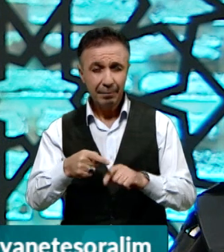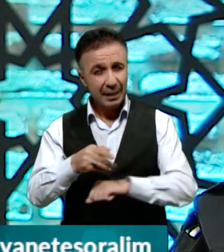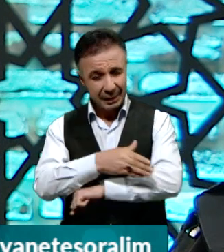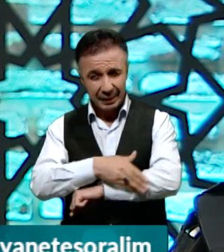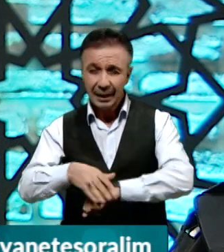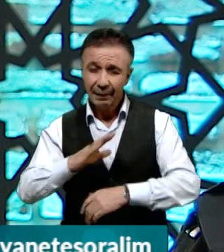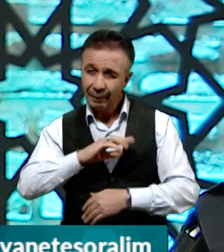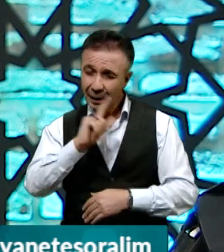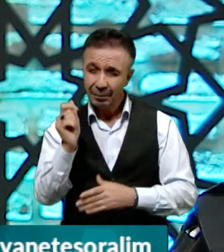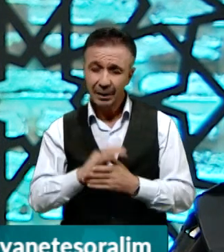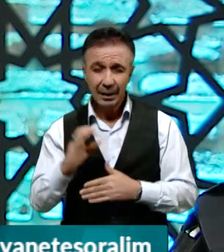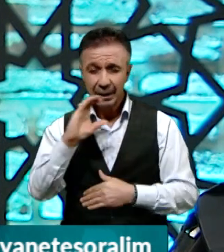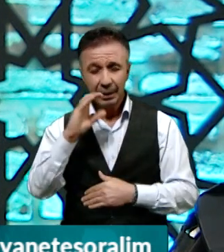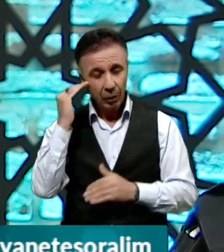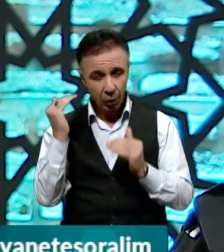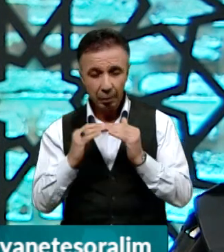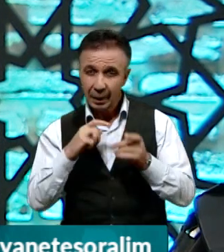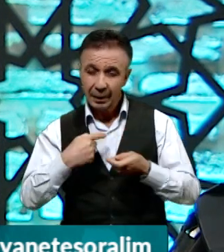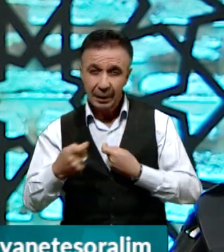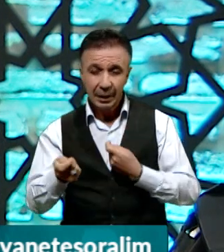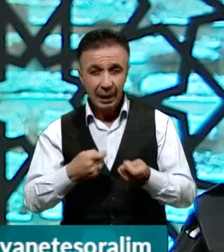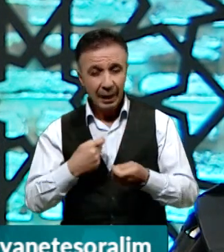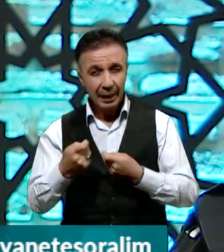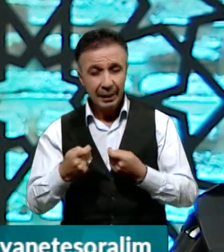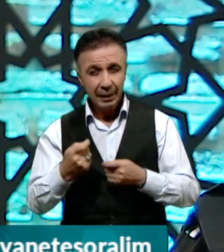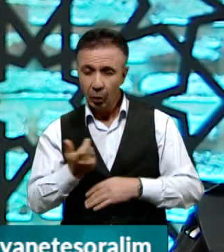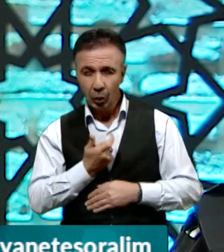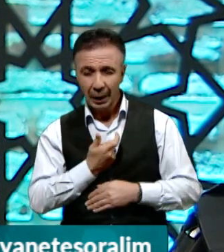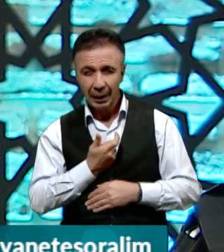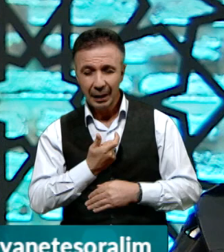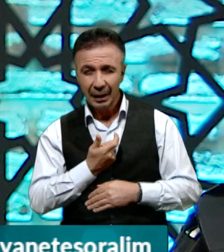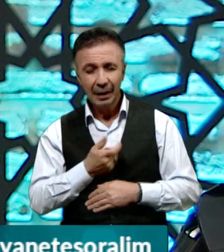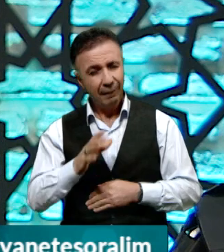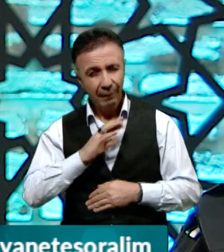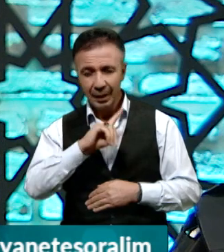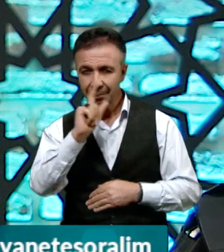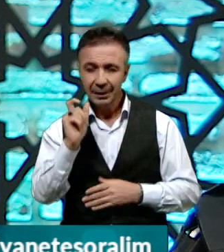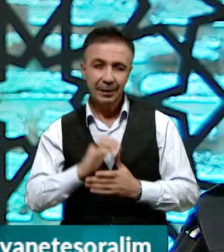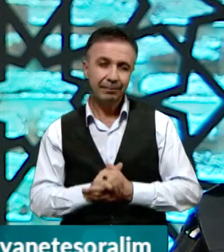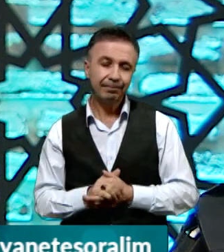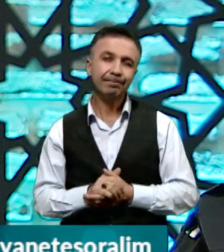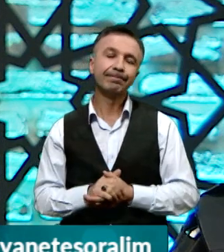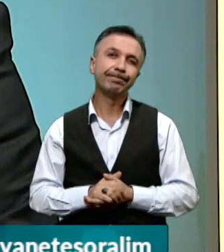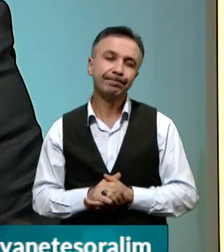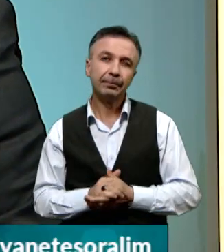da İslam'a uygun bir ticaret çizgisi, çerçevesi var mıdır? Hocamız bu konuda bizi aydınlatabilir mi